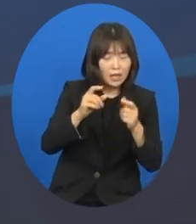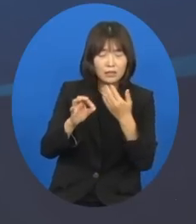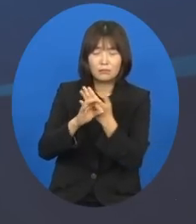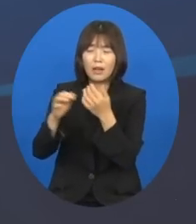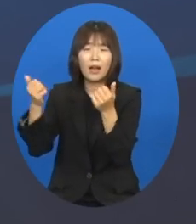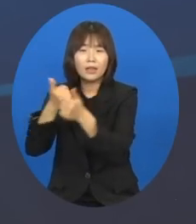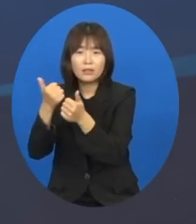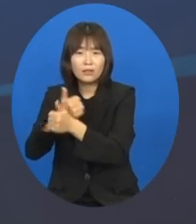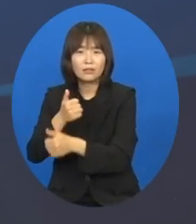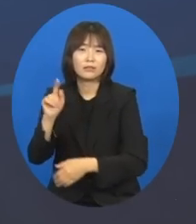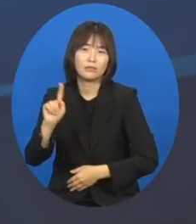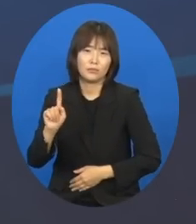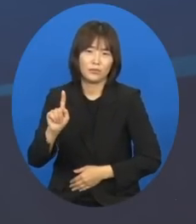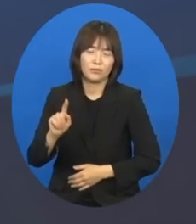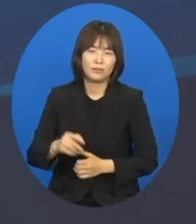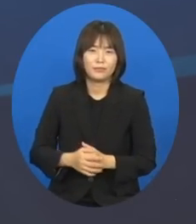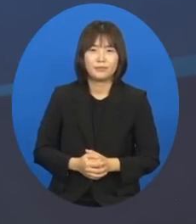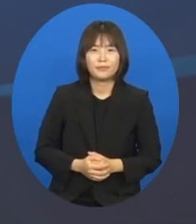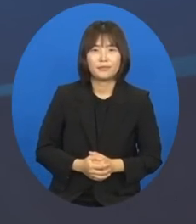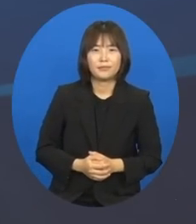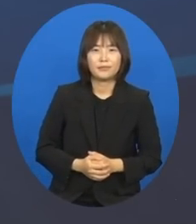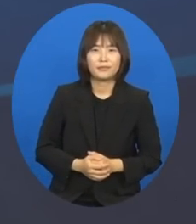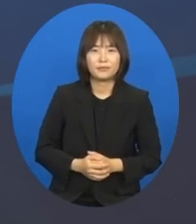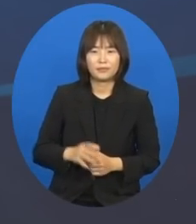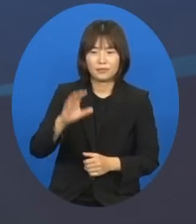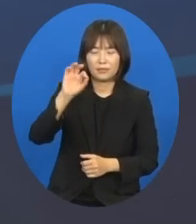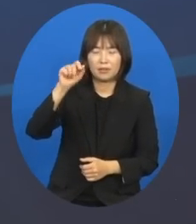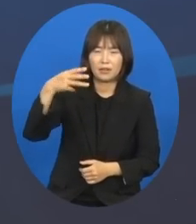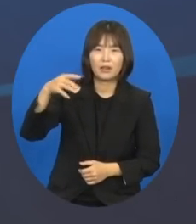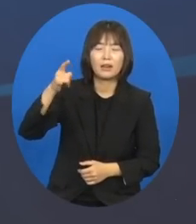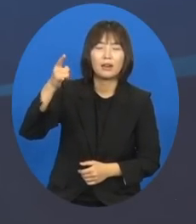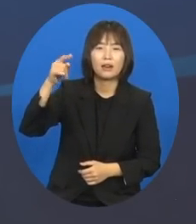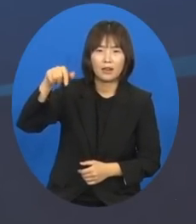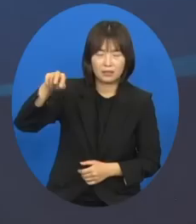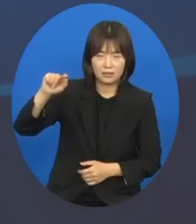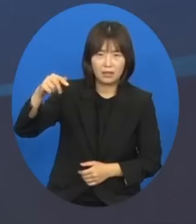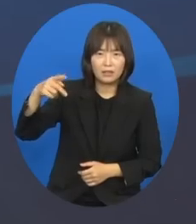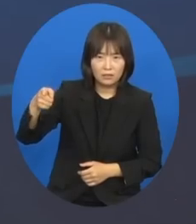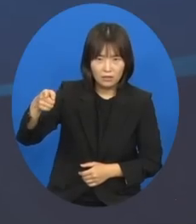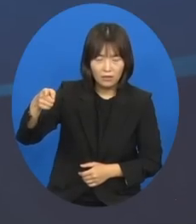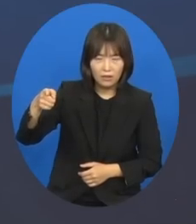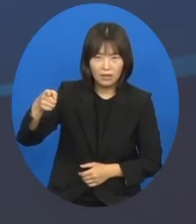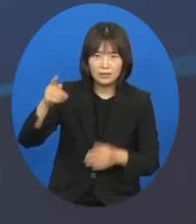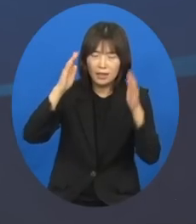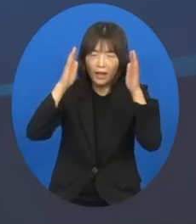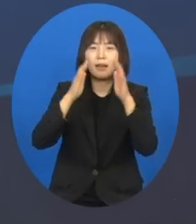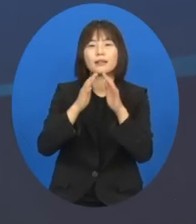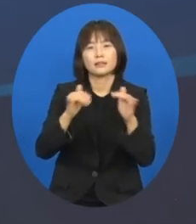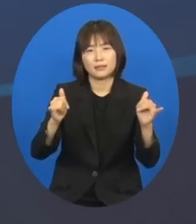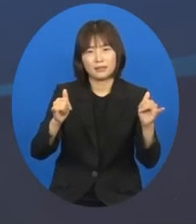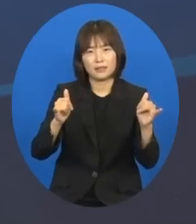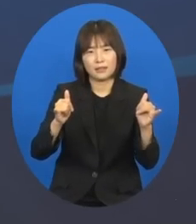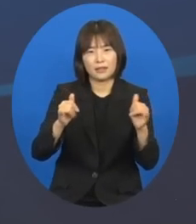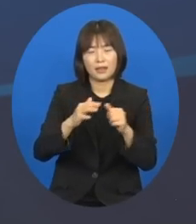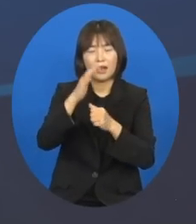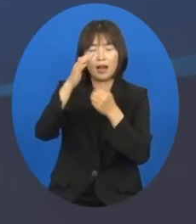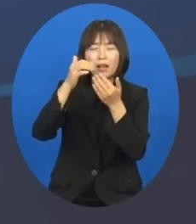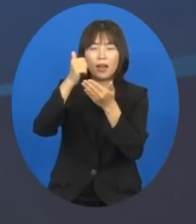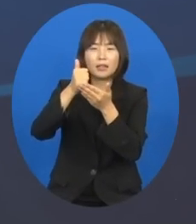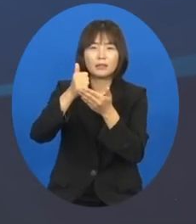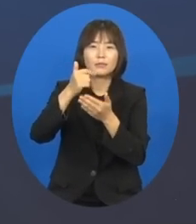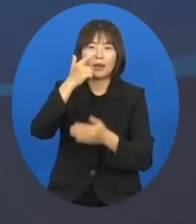알렉산더 슈메만이라고 하는 사람이 학자예요 하나님 우리 아버지 our father이라고 하는 책을 썼습니다